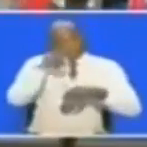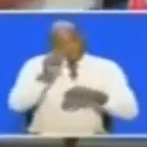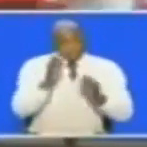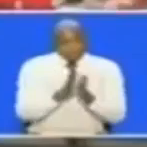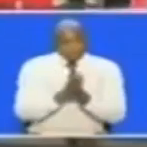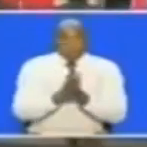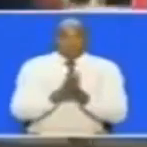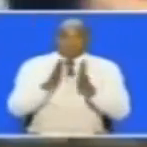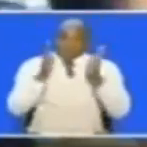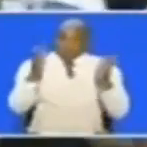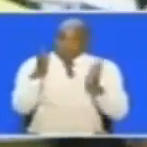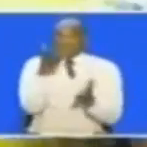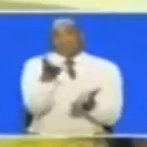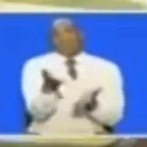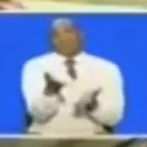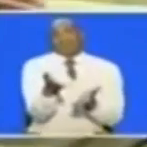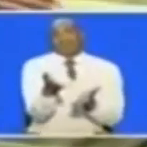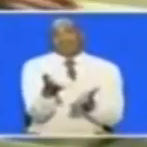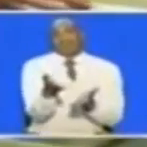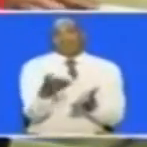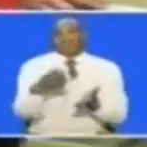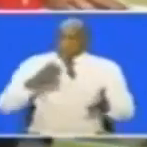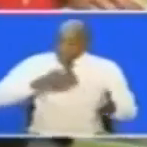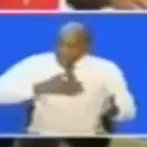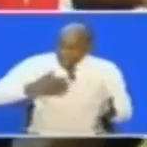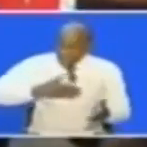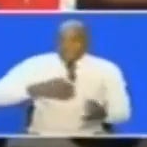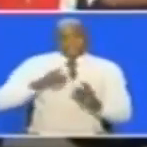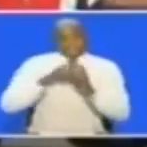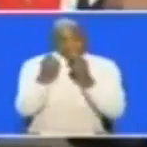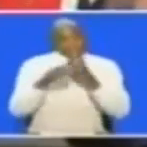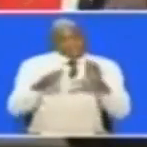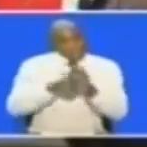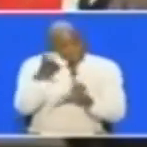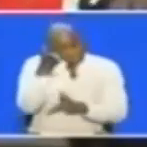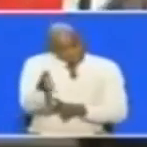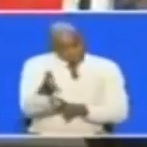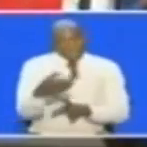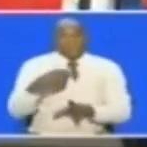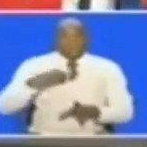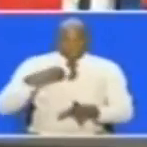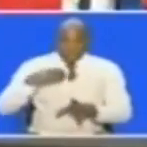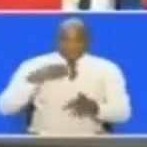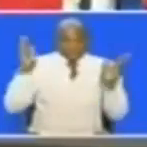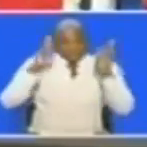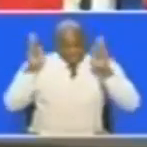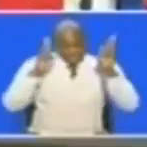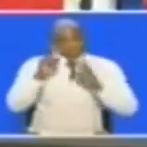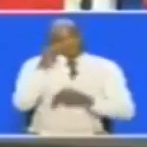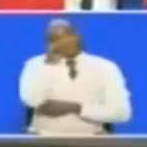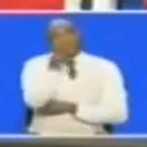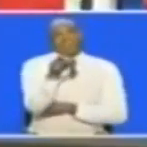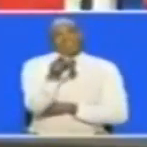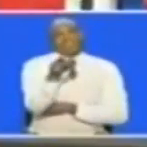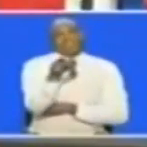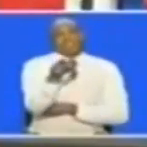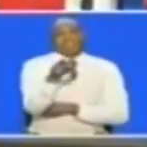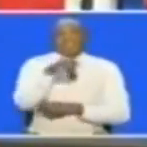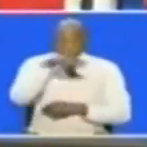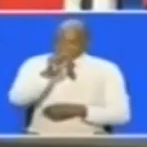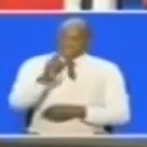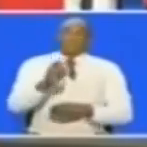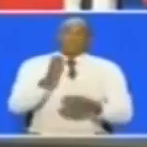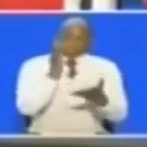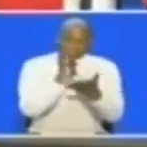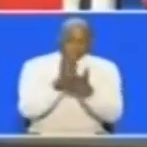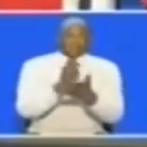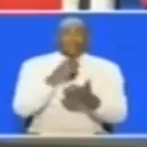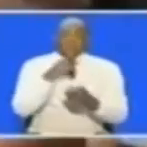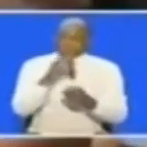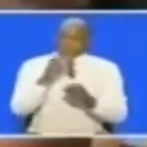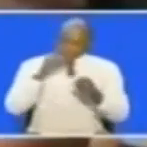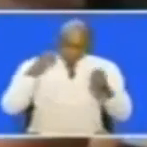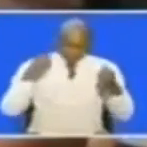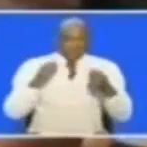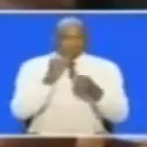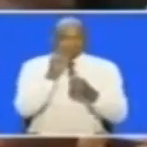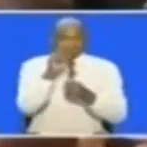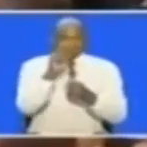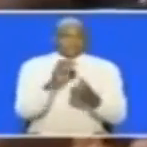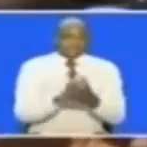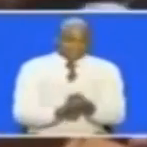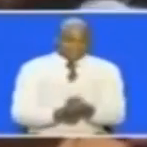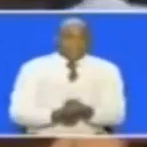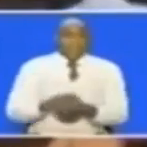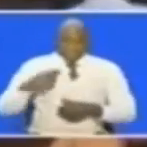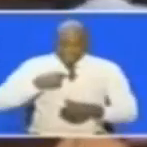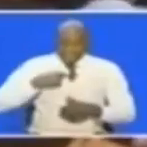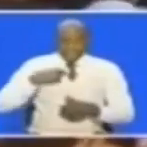big stage. So I think our players will be up to the task, and they are also really looking forward to it. For